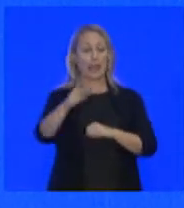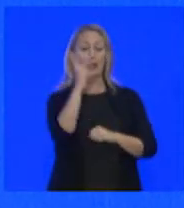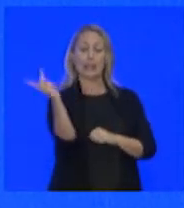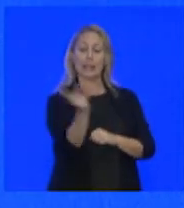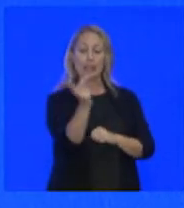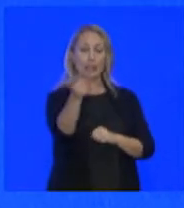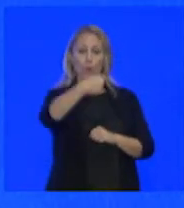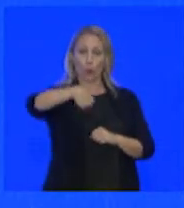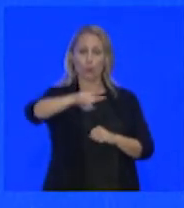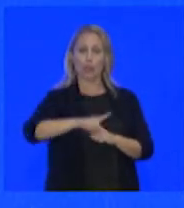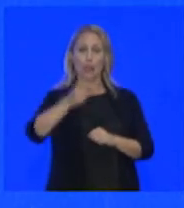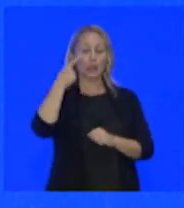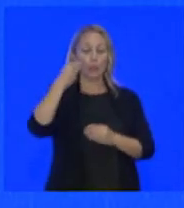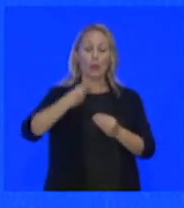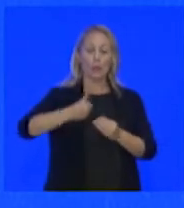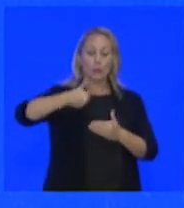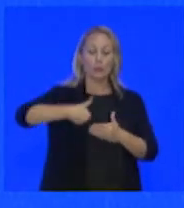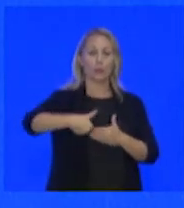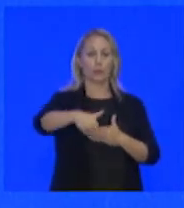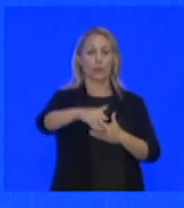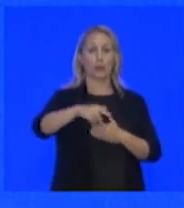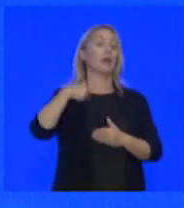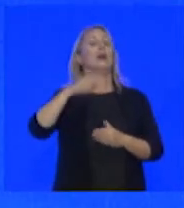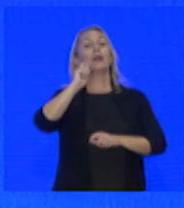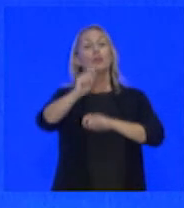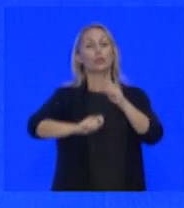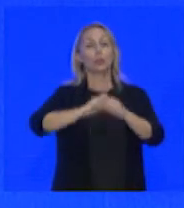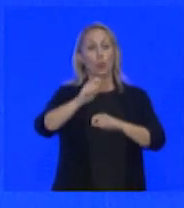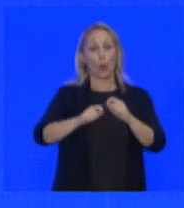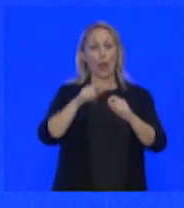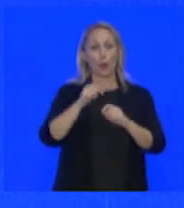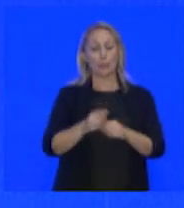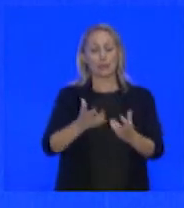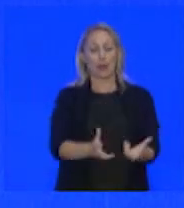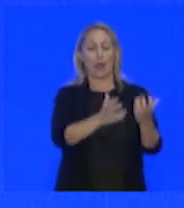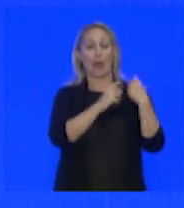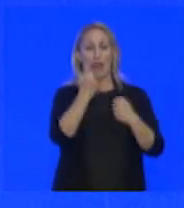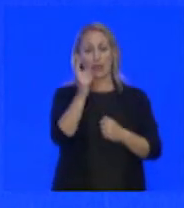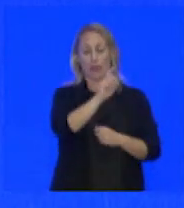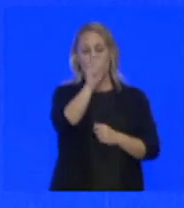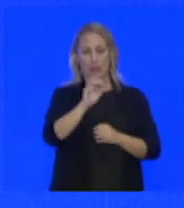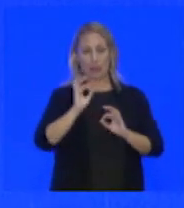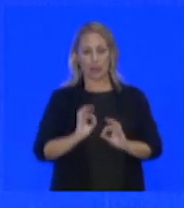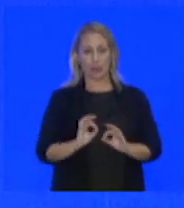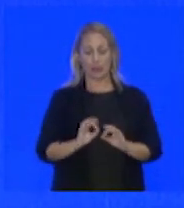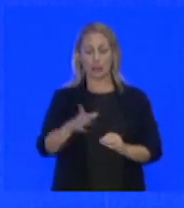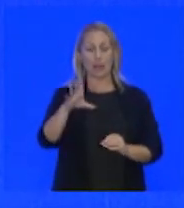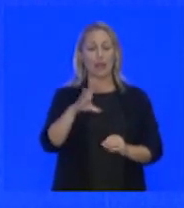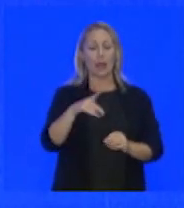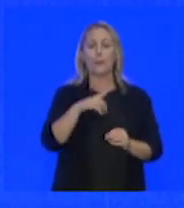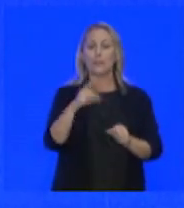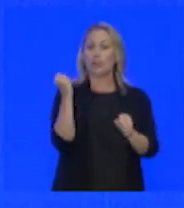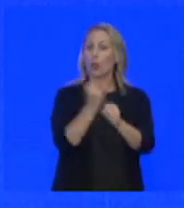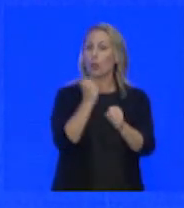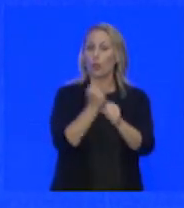νέα επένδυση στη Θράκη. Συνολική αξία του έργου παραπάνω από 1 δις. Θέσεις απασχόλησης κατά την κατασκευή